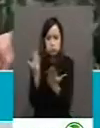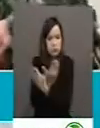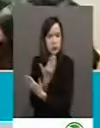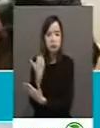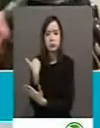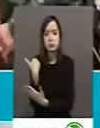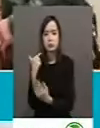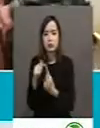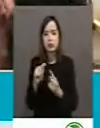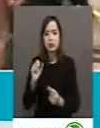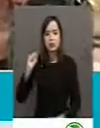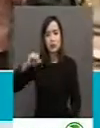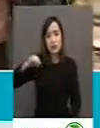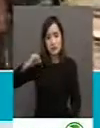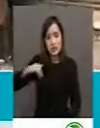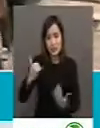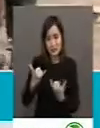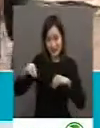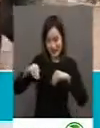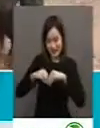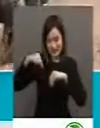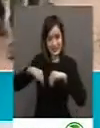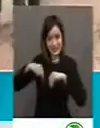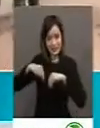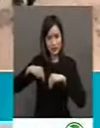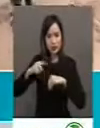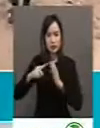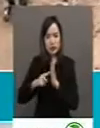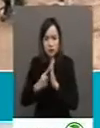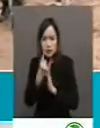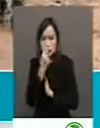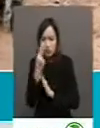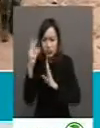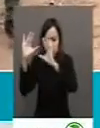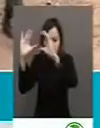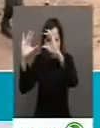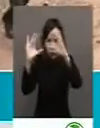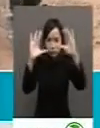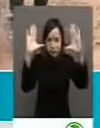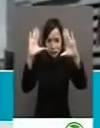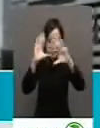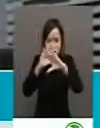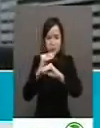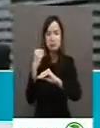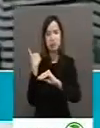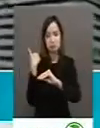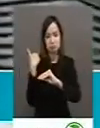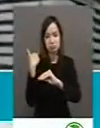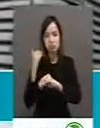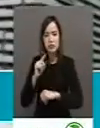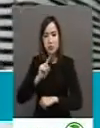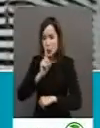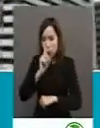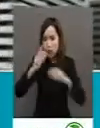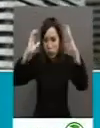นะคะบริเวณสยามสแควร์รอบสตูดิโอของนาว26ตอนนี้ก็เริ่มที่จะเห็นเมฆฝนนี่ครึ้มๆแล้วนะฮะ ค่ะพื้นที่ไหนฝนที่